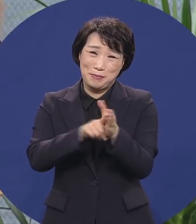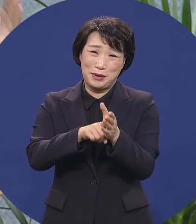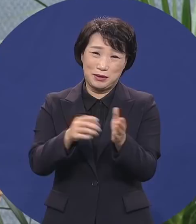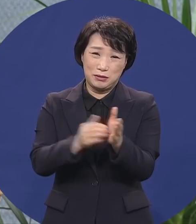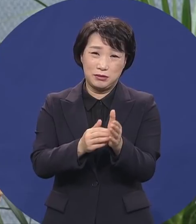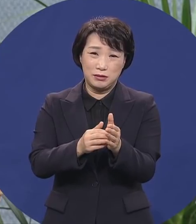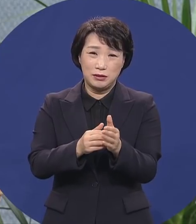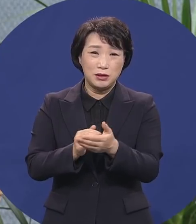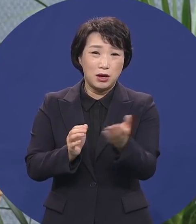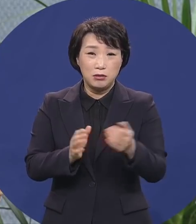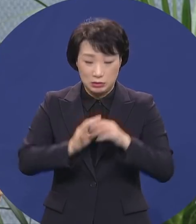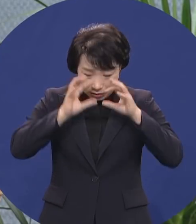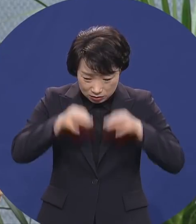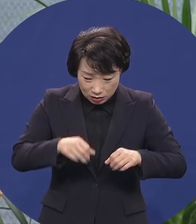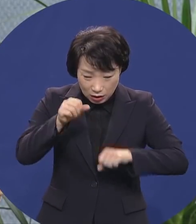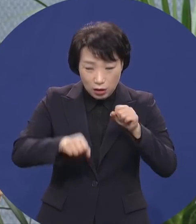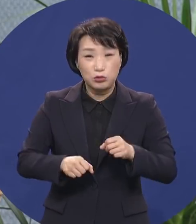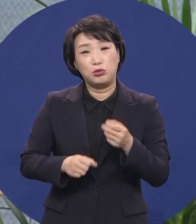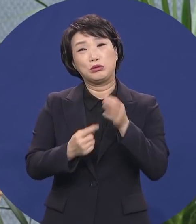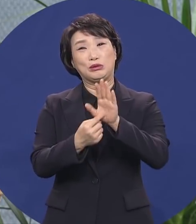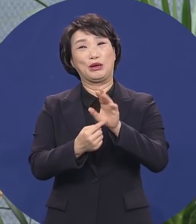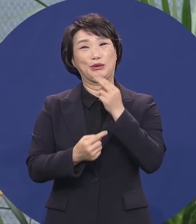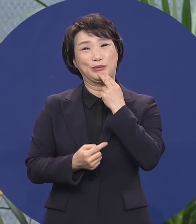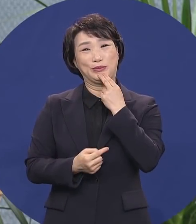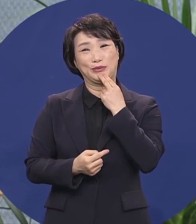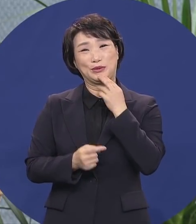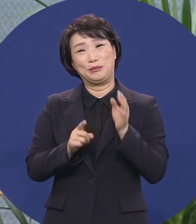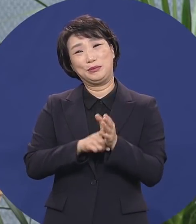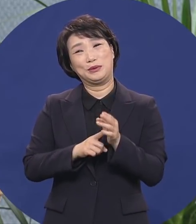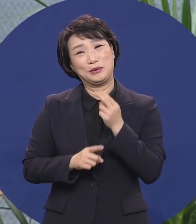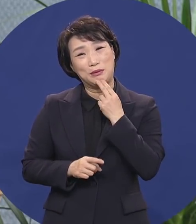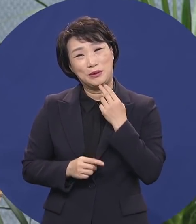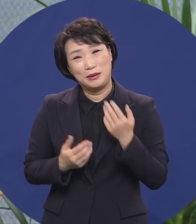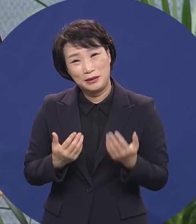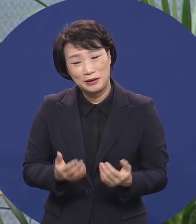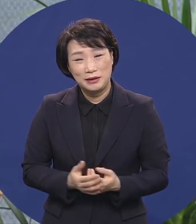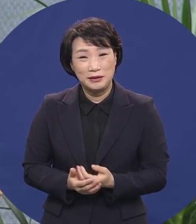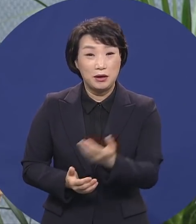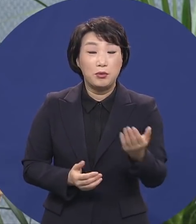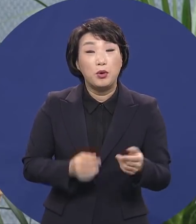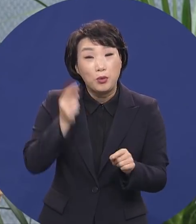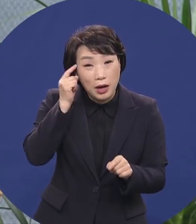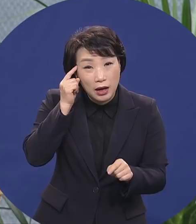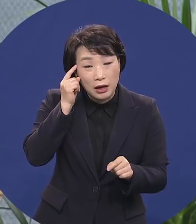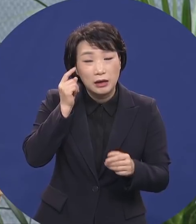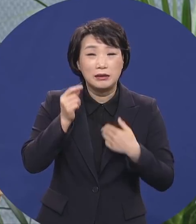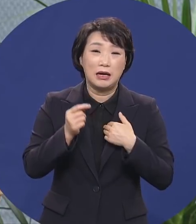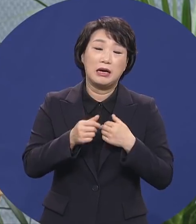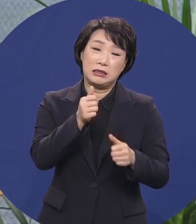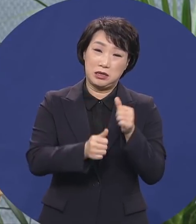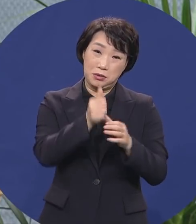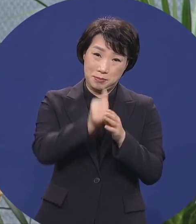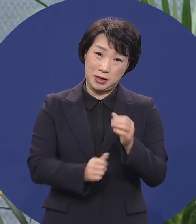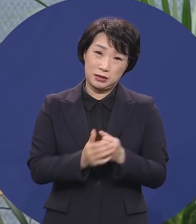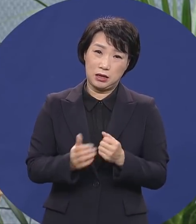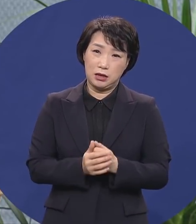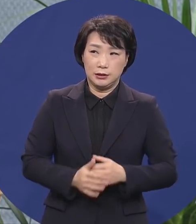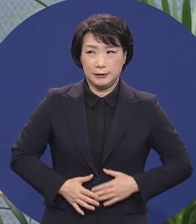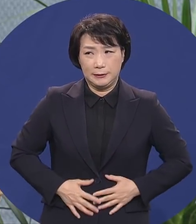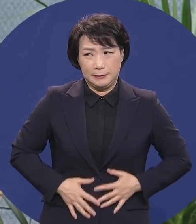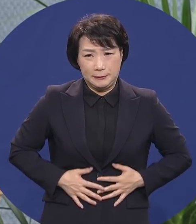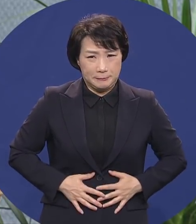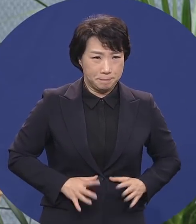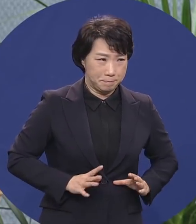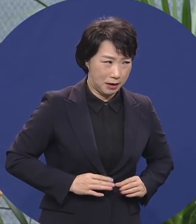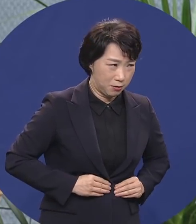믿는데 실제로는 행동으로는 안 믿고 있느냐? 시험 들어서 아무래도 배고픈데